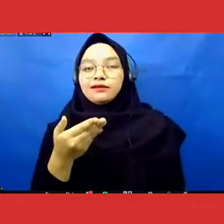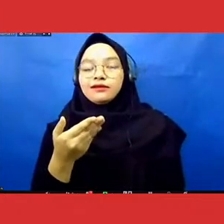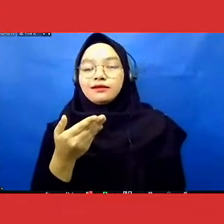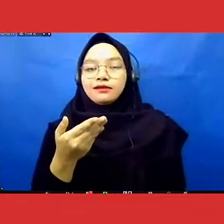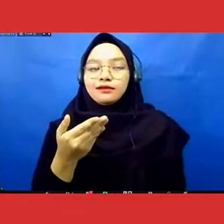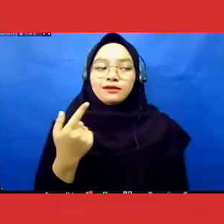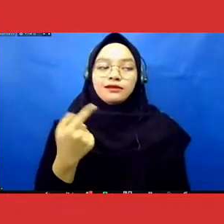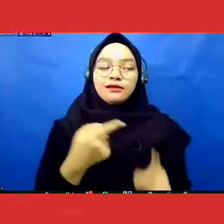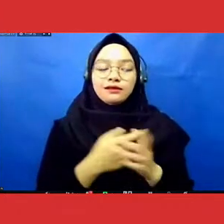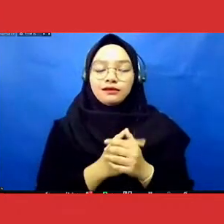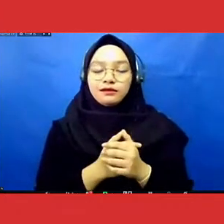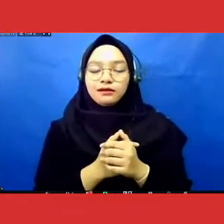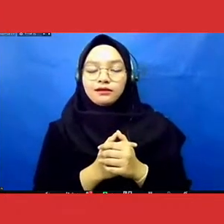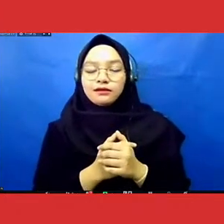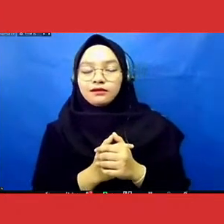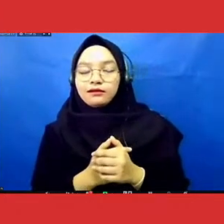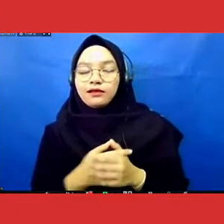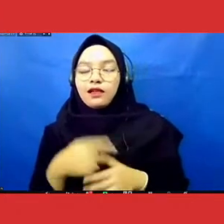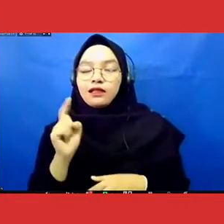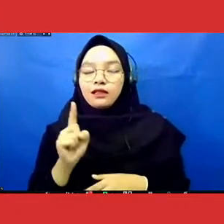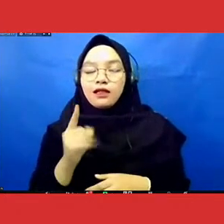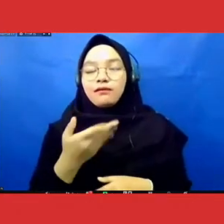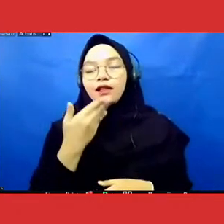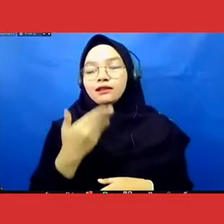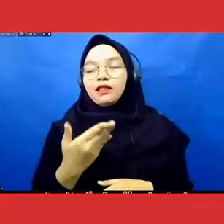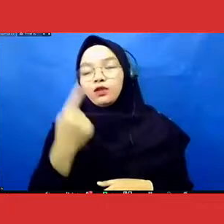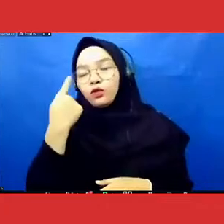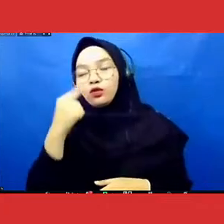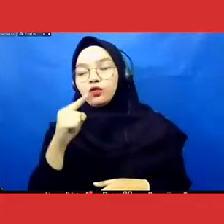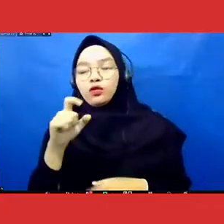There is a question for Professor Sin